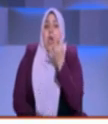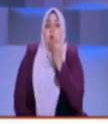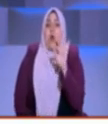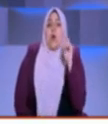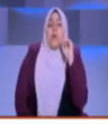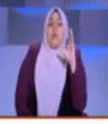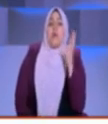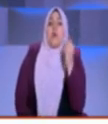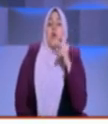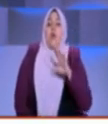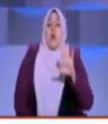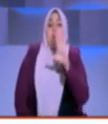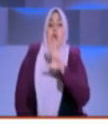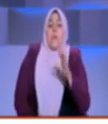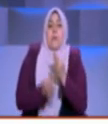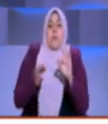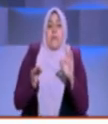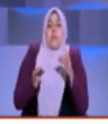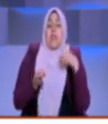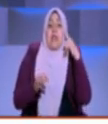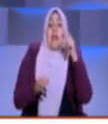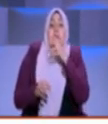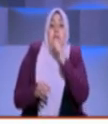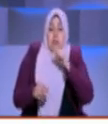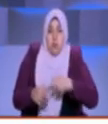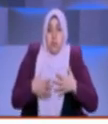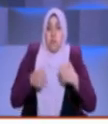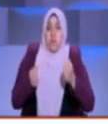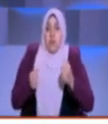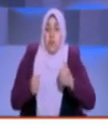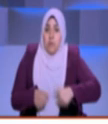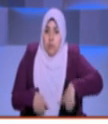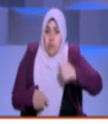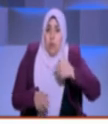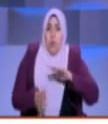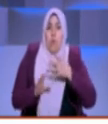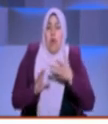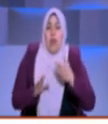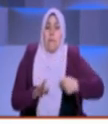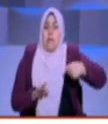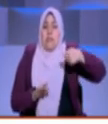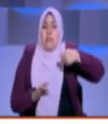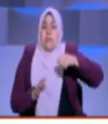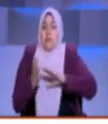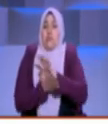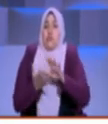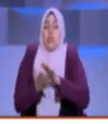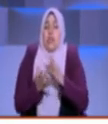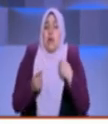الأوروبي. فرنسا التي لم تكن قد تعافت أو أحسنت التعافي من بعض الأزمات ذات الطابع الاقتصادي والمعيشي التي كانت